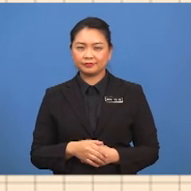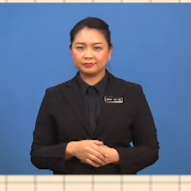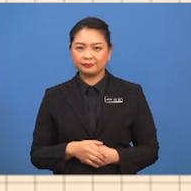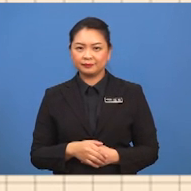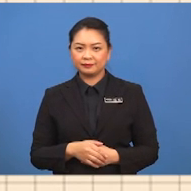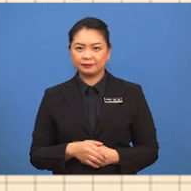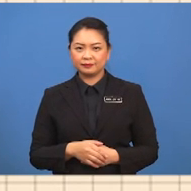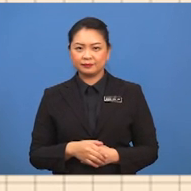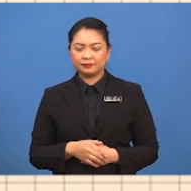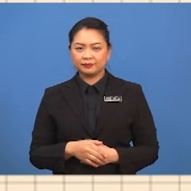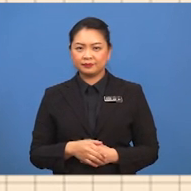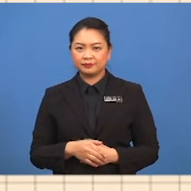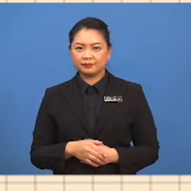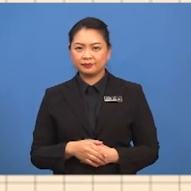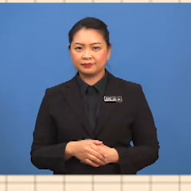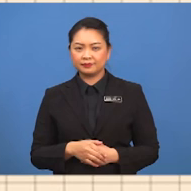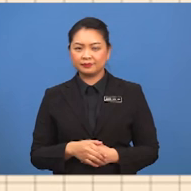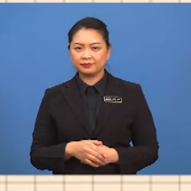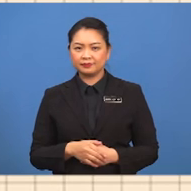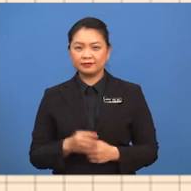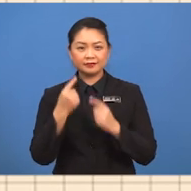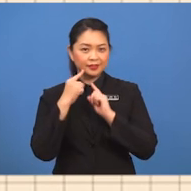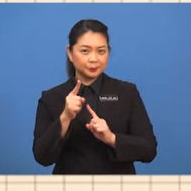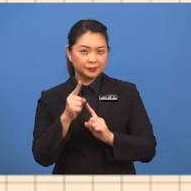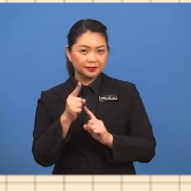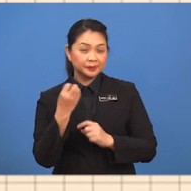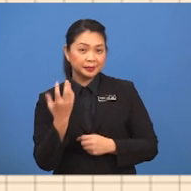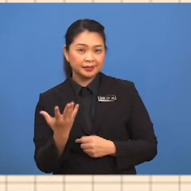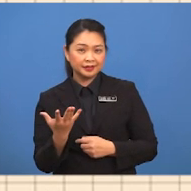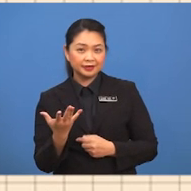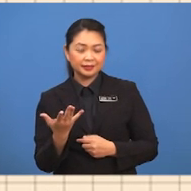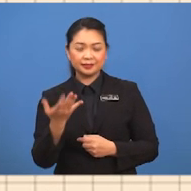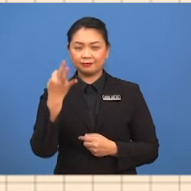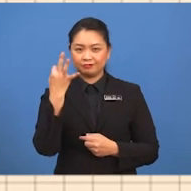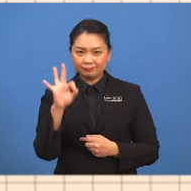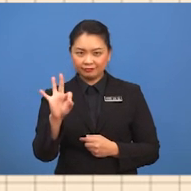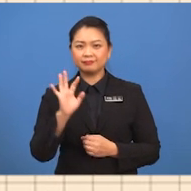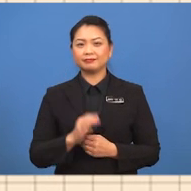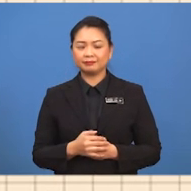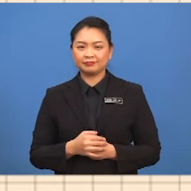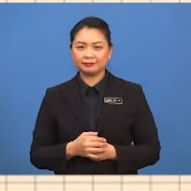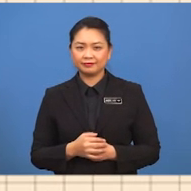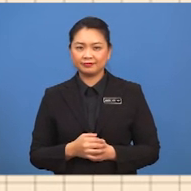24 tolak 5. Jawapannya ialah 19.